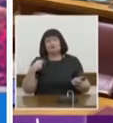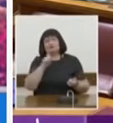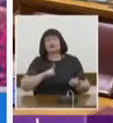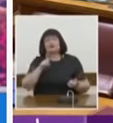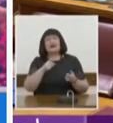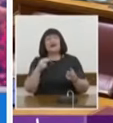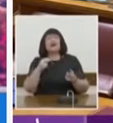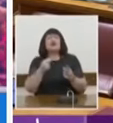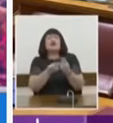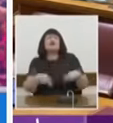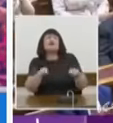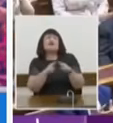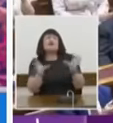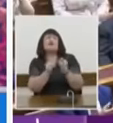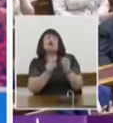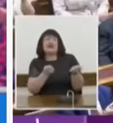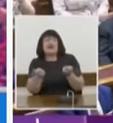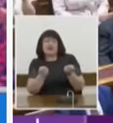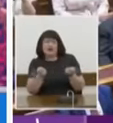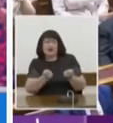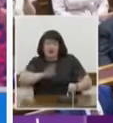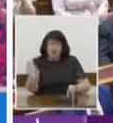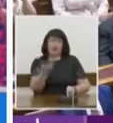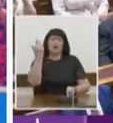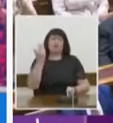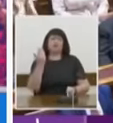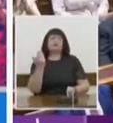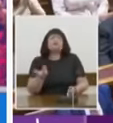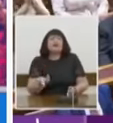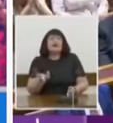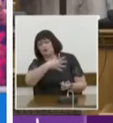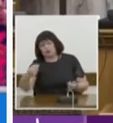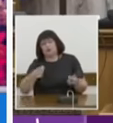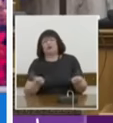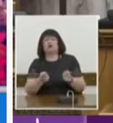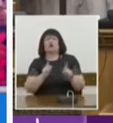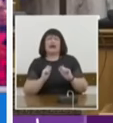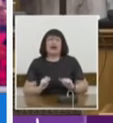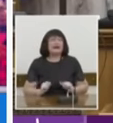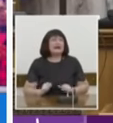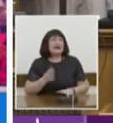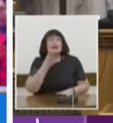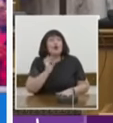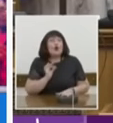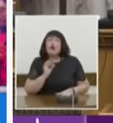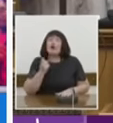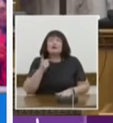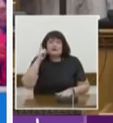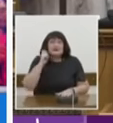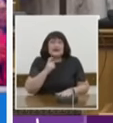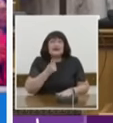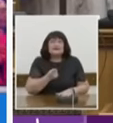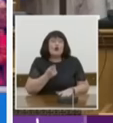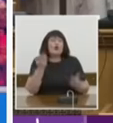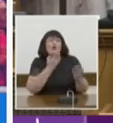σας είπα προηγουμένως και με διέκοψε ο κύριος παυλόπουλος καταρχάς έχει ορίσει την κεντροαριστερά και την ευρύτερη δημοκρατική παρά ως παιδί ορισμού της